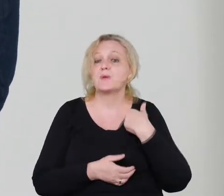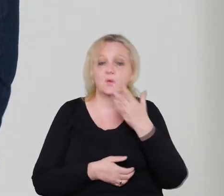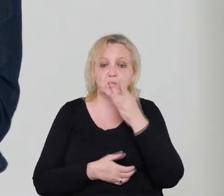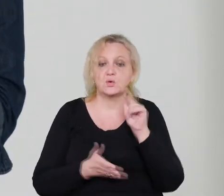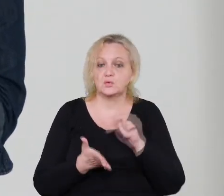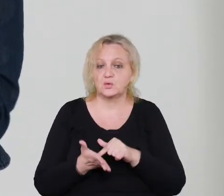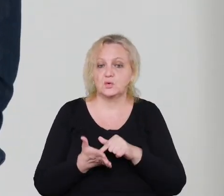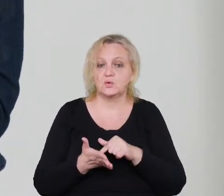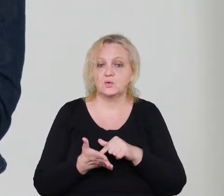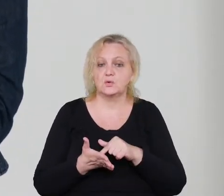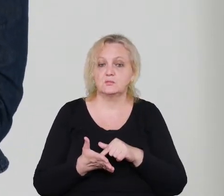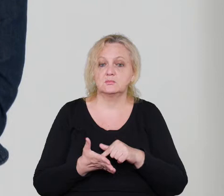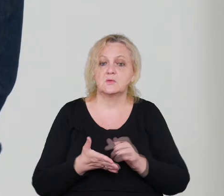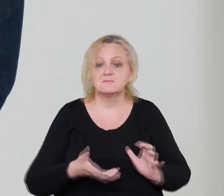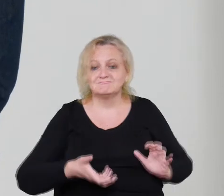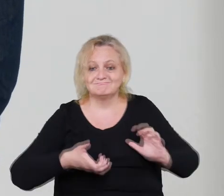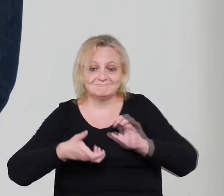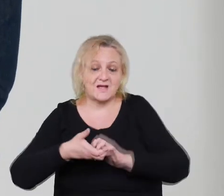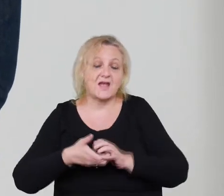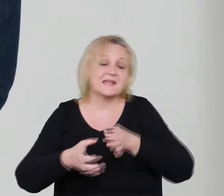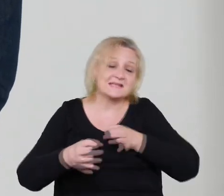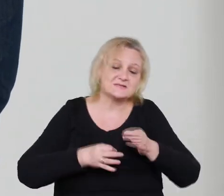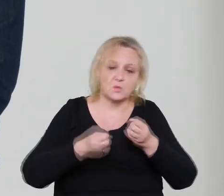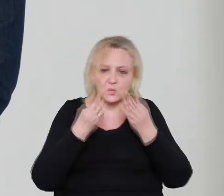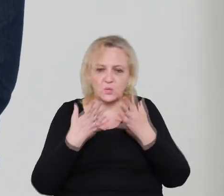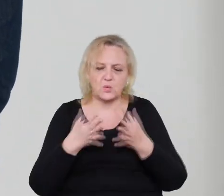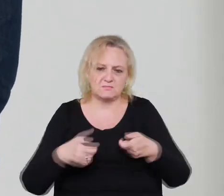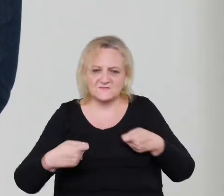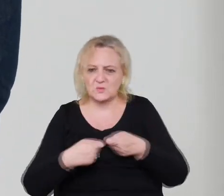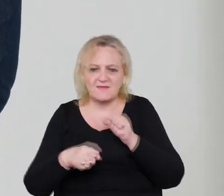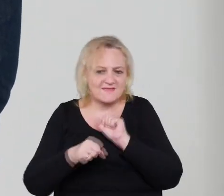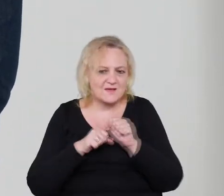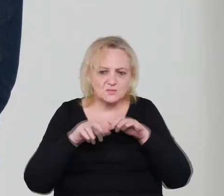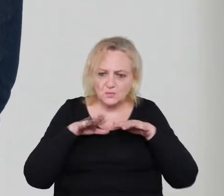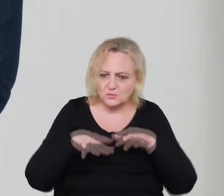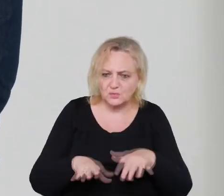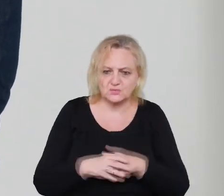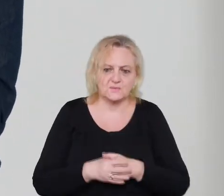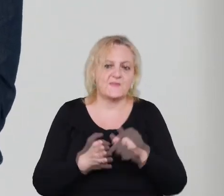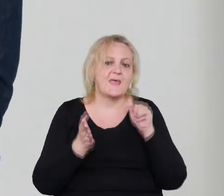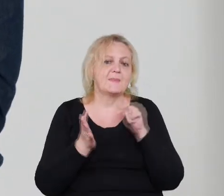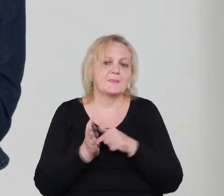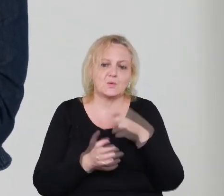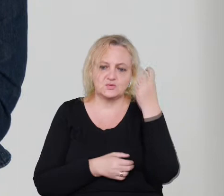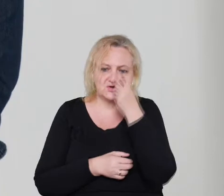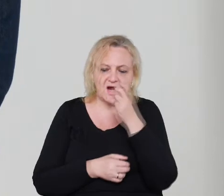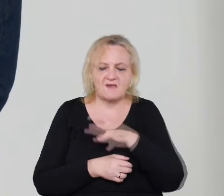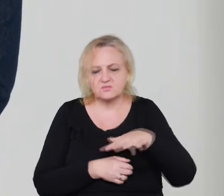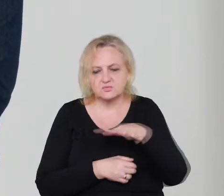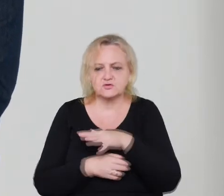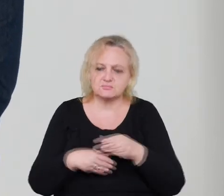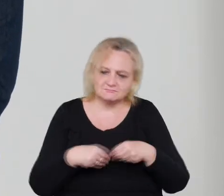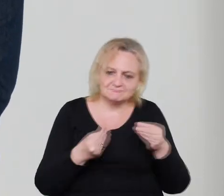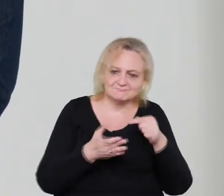to tych wspólnoty historyczną społeczno-kulturowe jest bardzo dużo która wydaje mi się też takim ciekawym przestrzenią do eksploracji